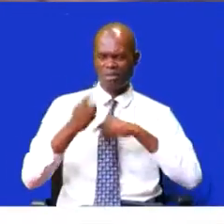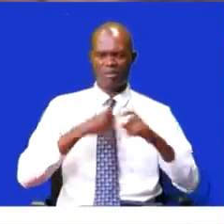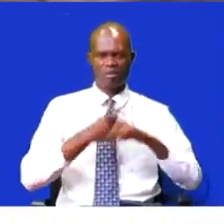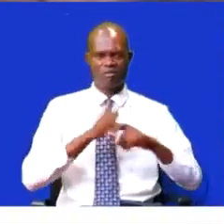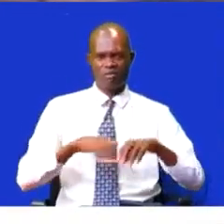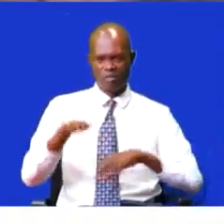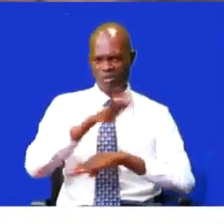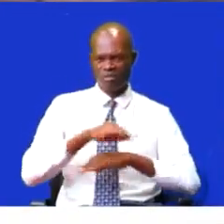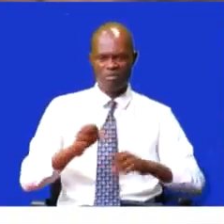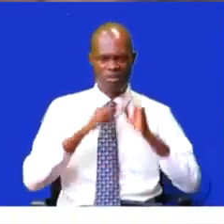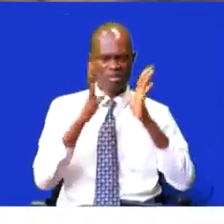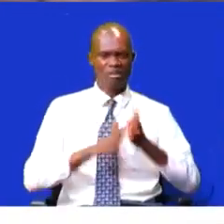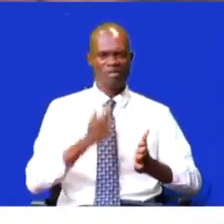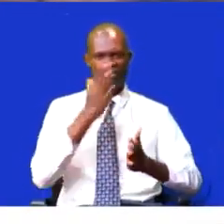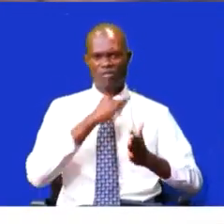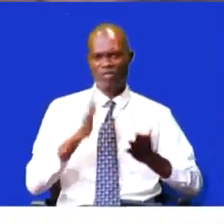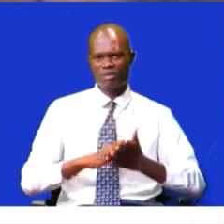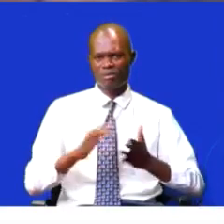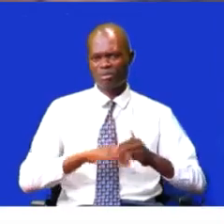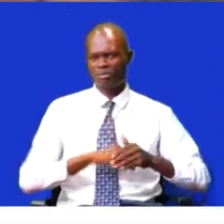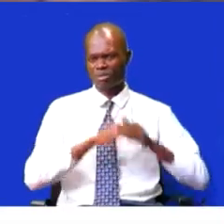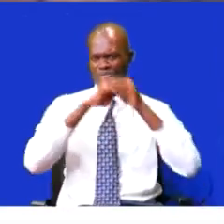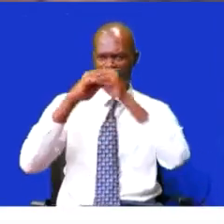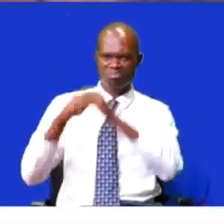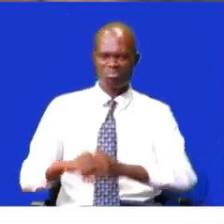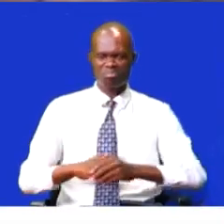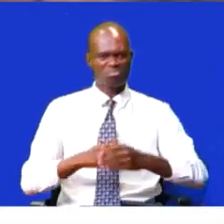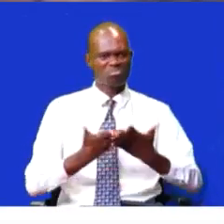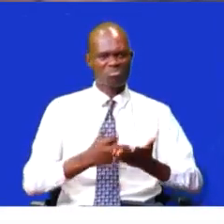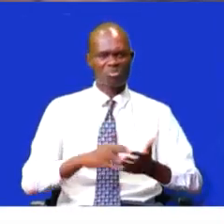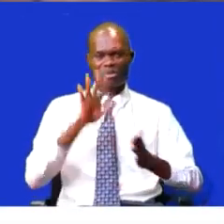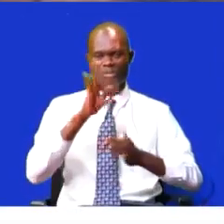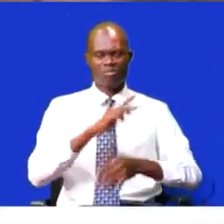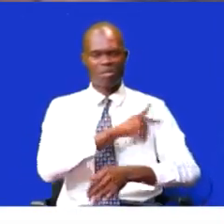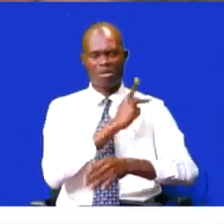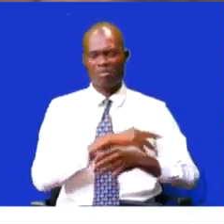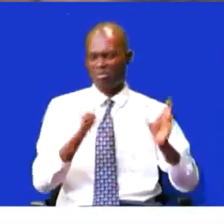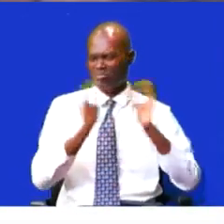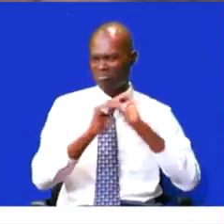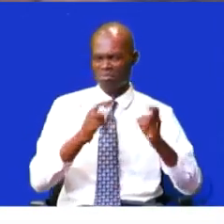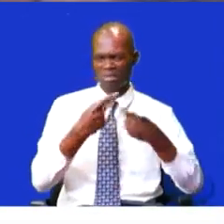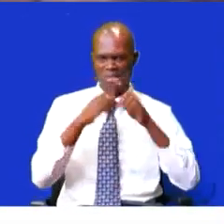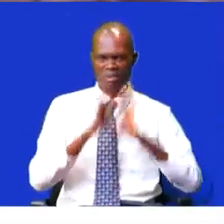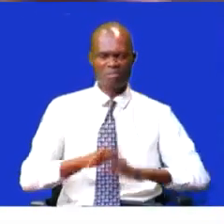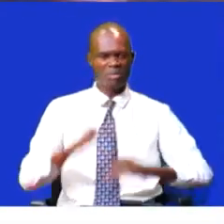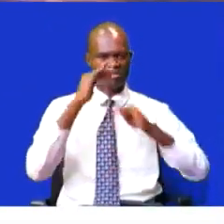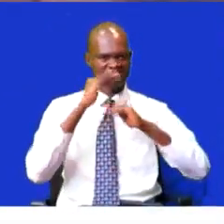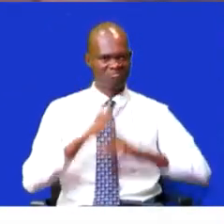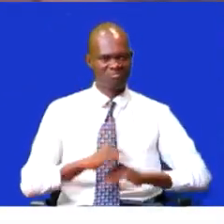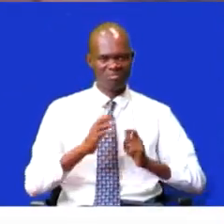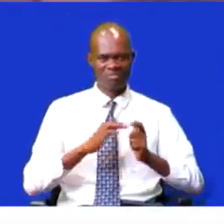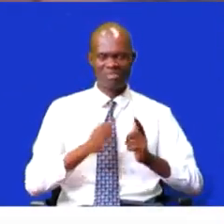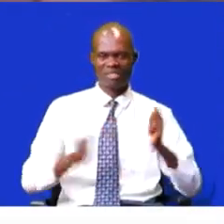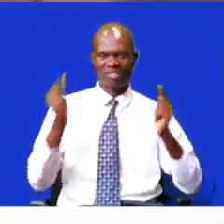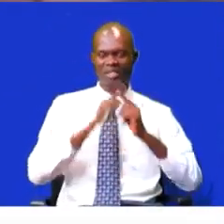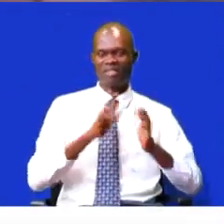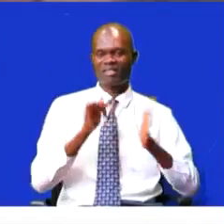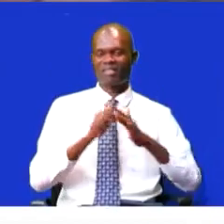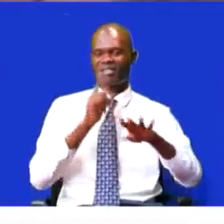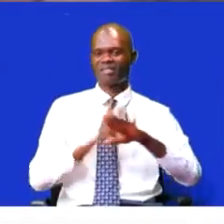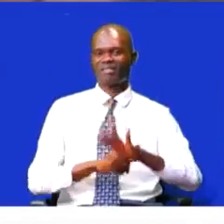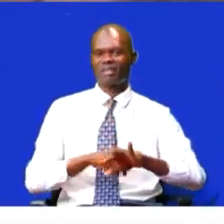Ukitaka kumtoa unapata shida, na huwezi kutoa mtu kwa nguvu. Lazima uvumilie mpaka wakati